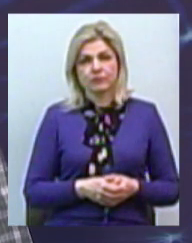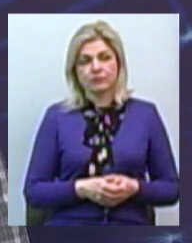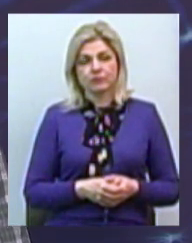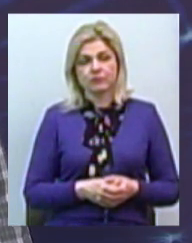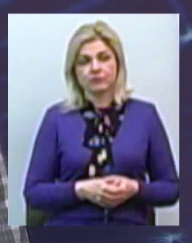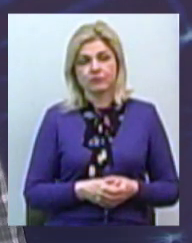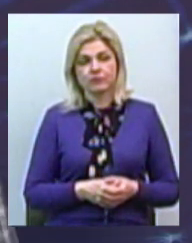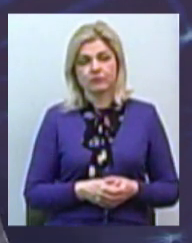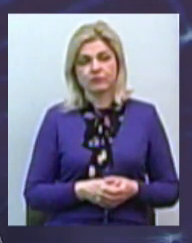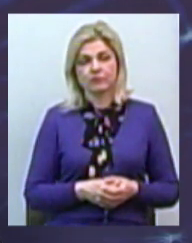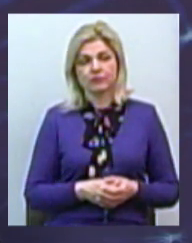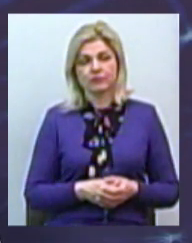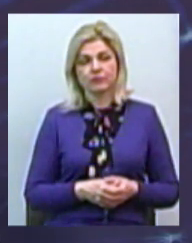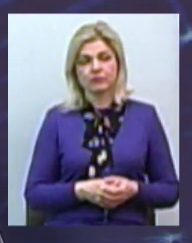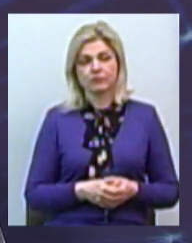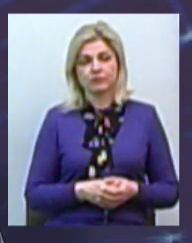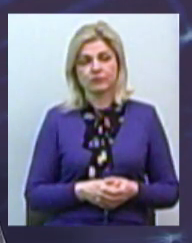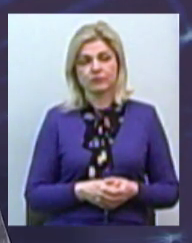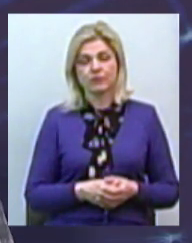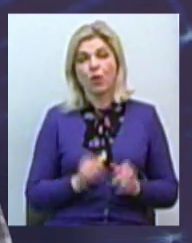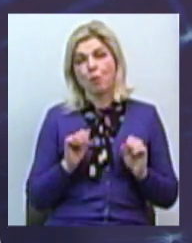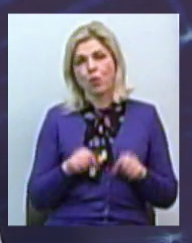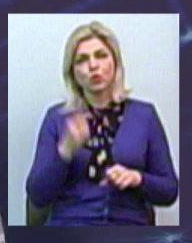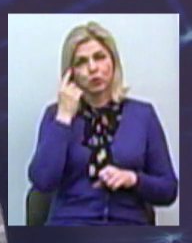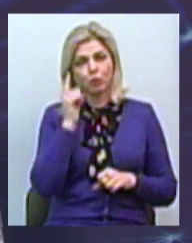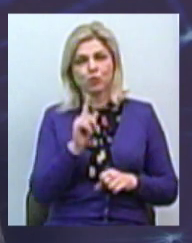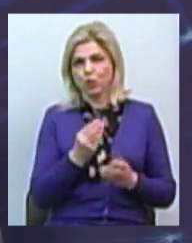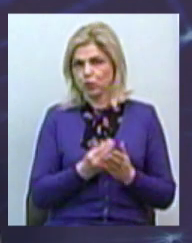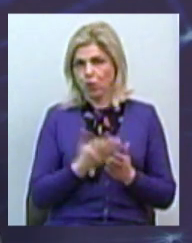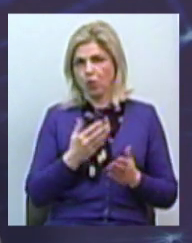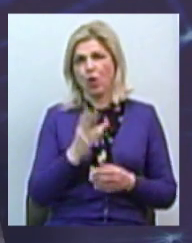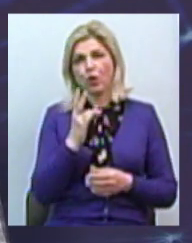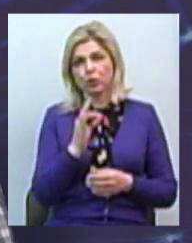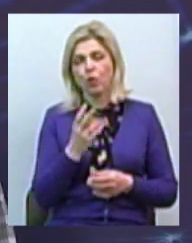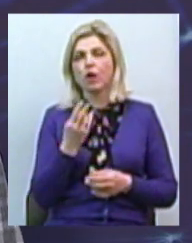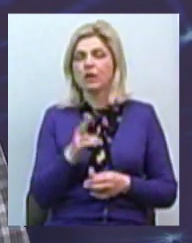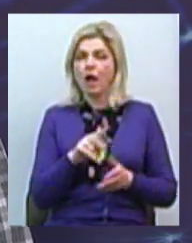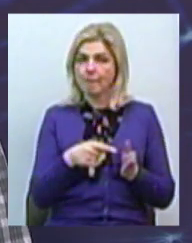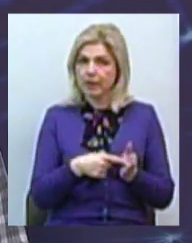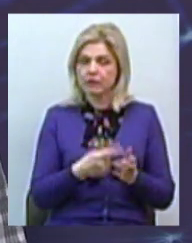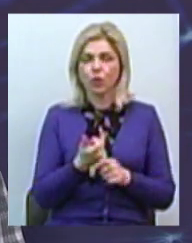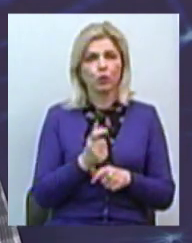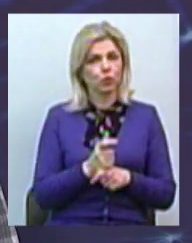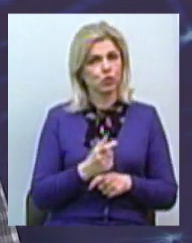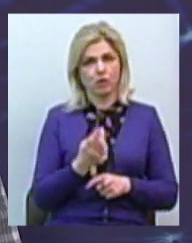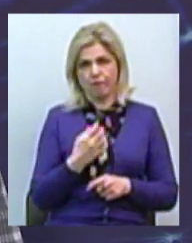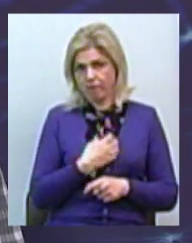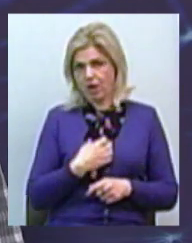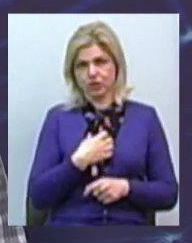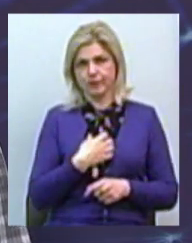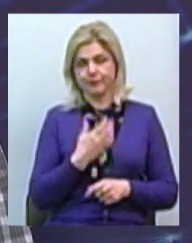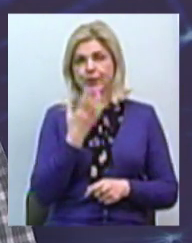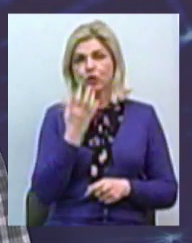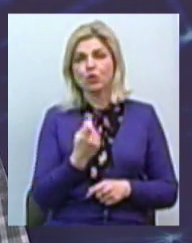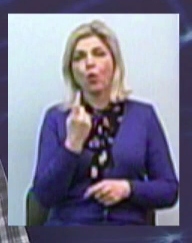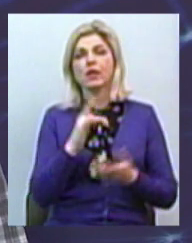казатись і чимось таким ну, коштовним, але в межах міста це дуже мала сума. Так. Ще один електронний